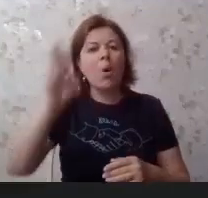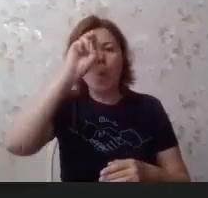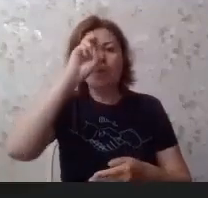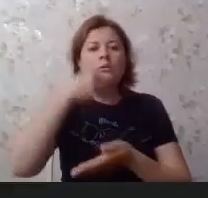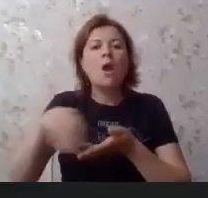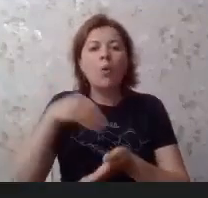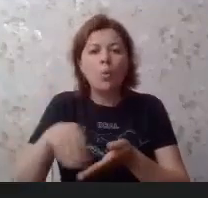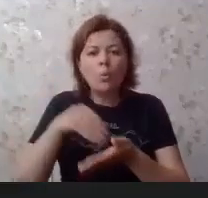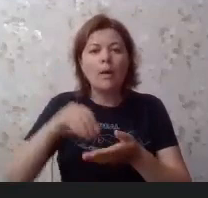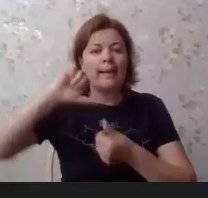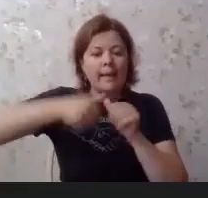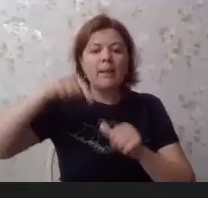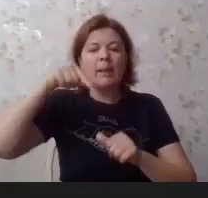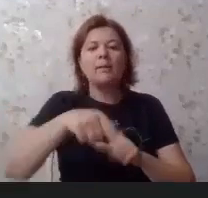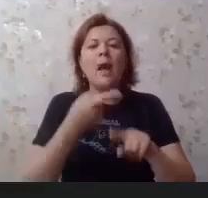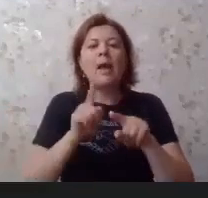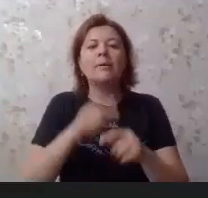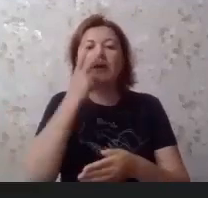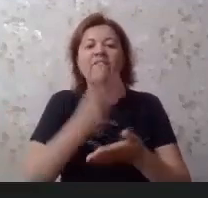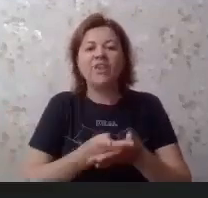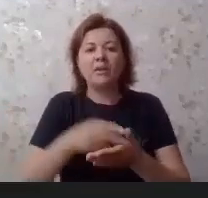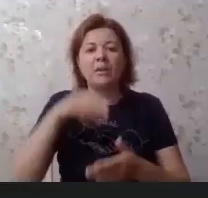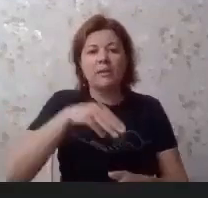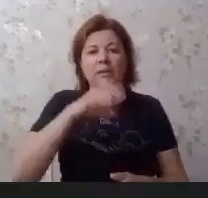госзакупок на этот вид ТСР.